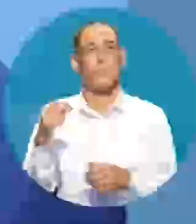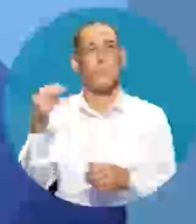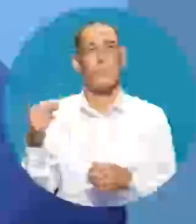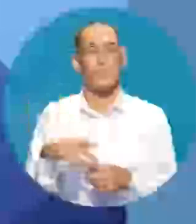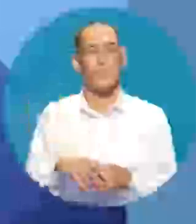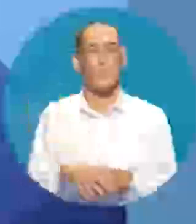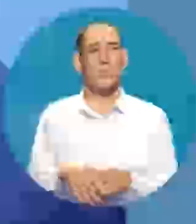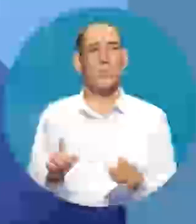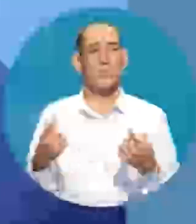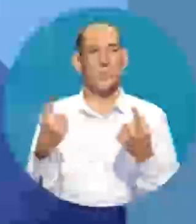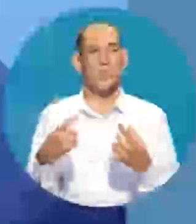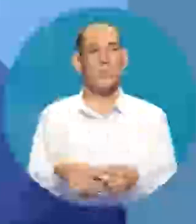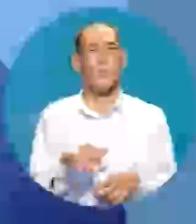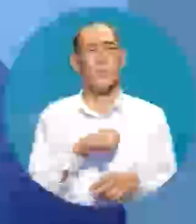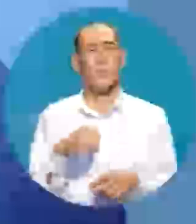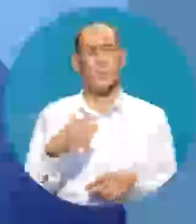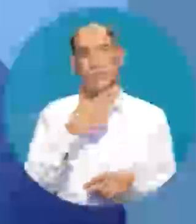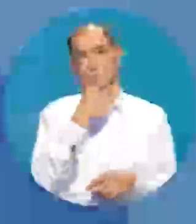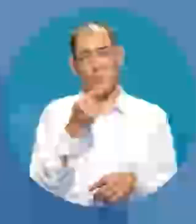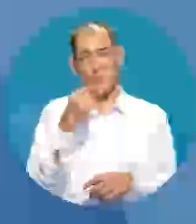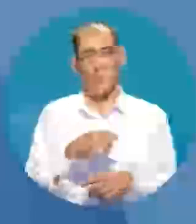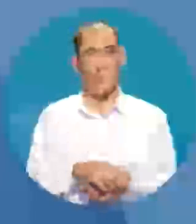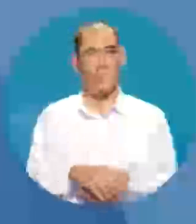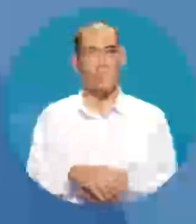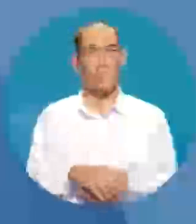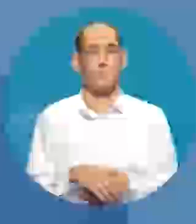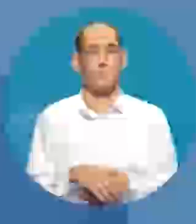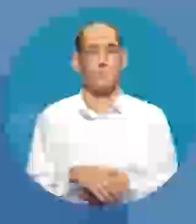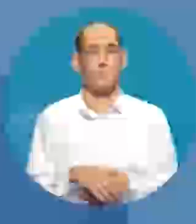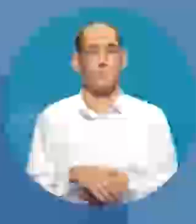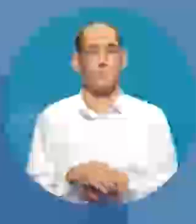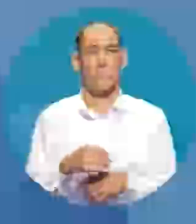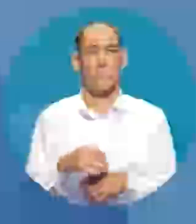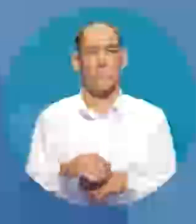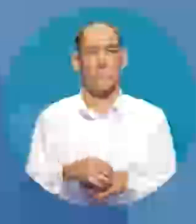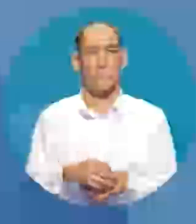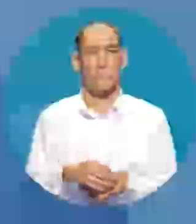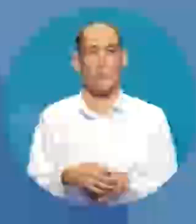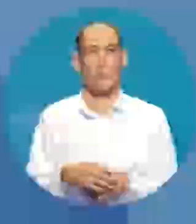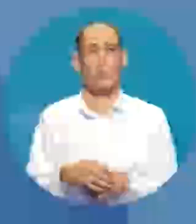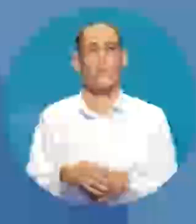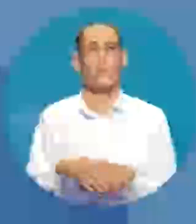Vallahi menin süre çıktı. Gülden süreti çıktı. Bu körünüz özüme onadı.